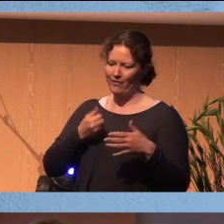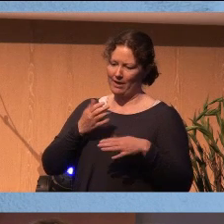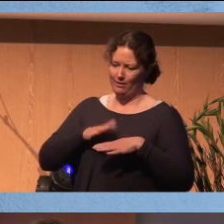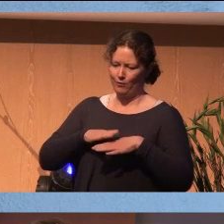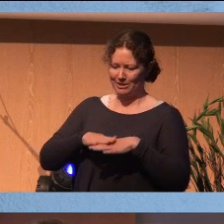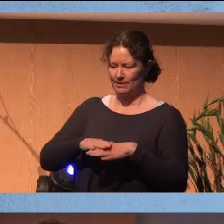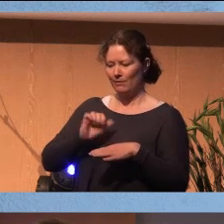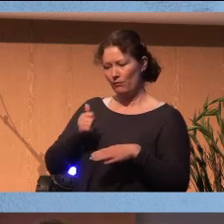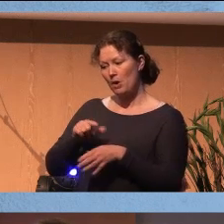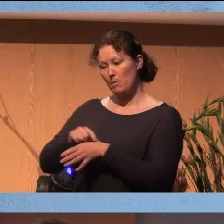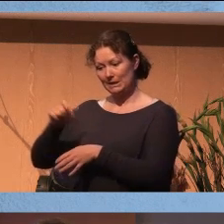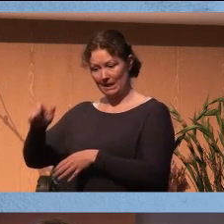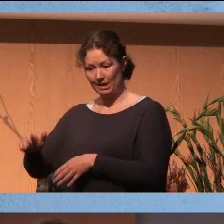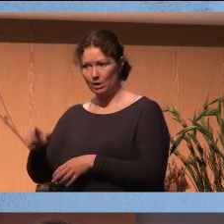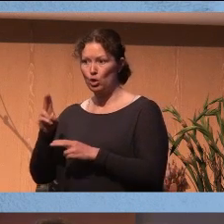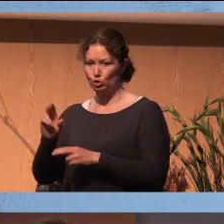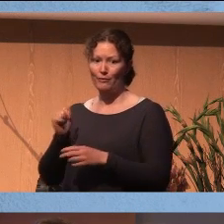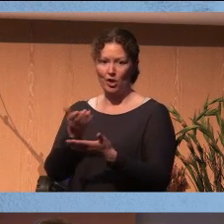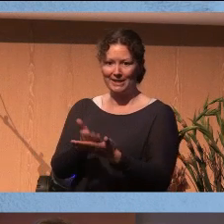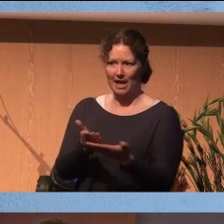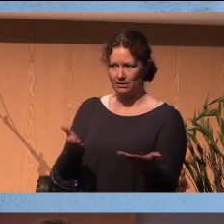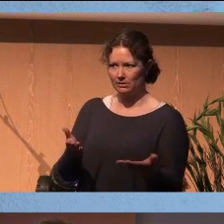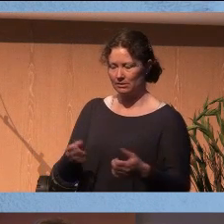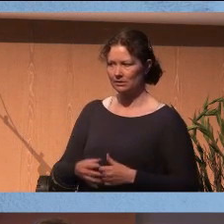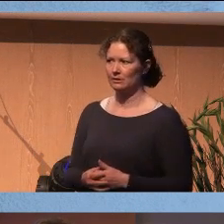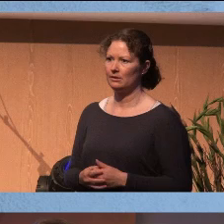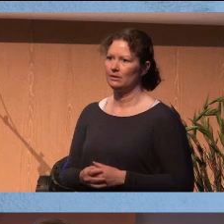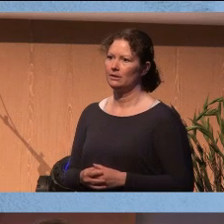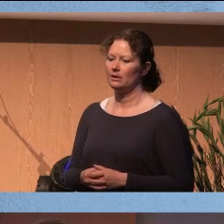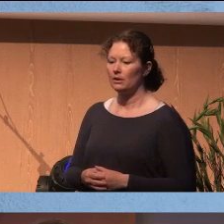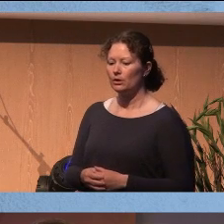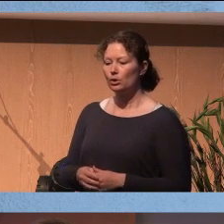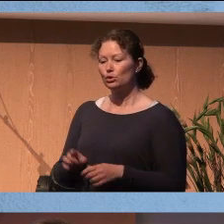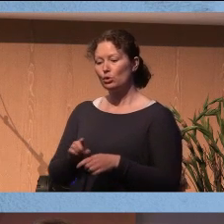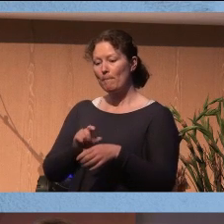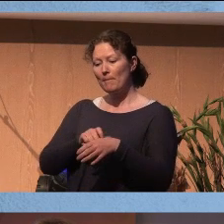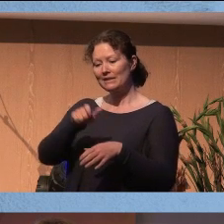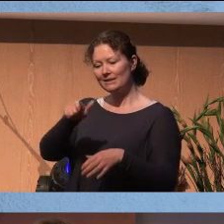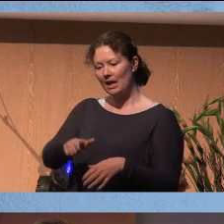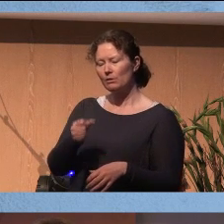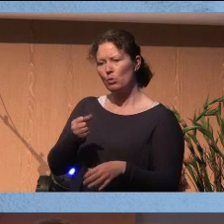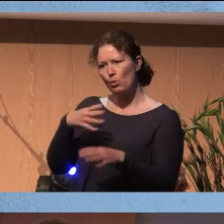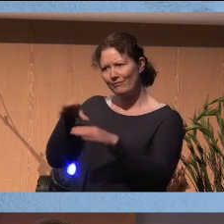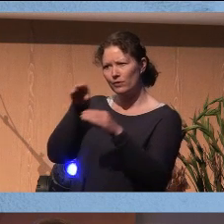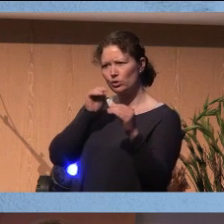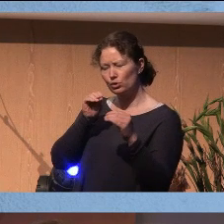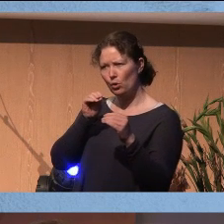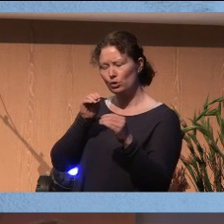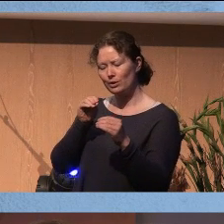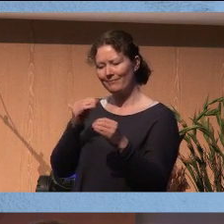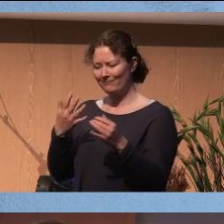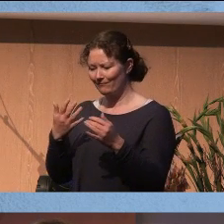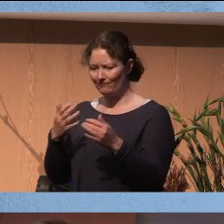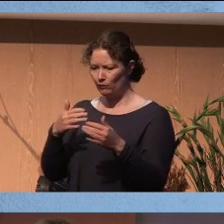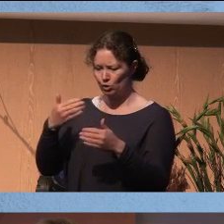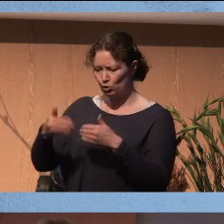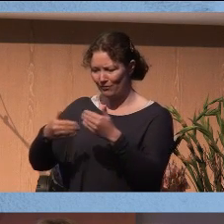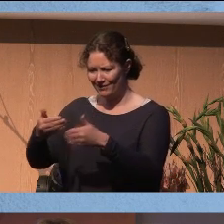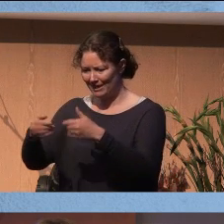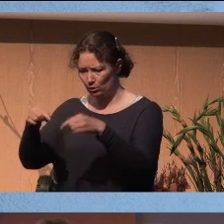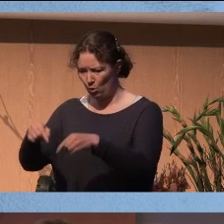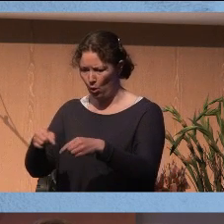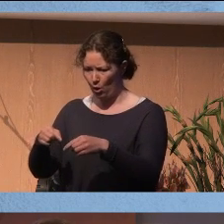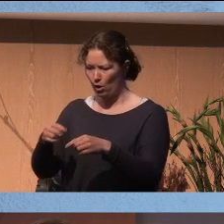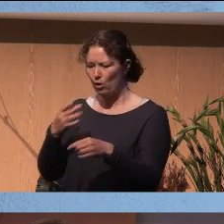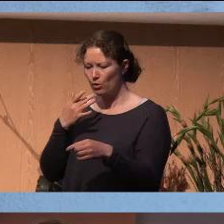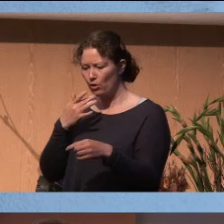forutsigbar for pasienten og for tjenesten. Som pasient må du ha en forståelse av hvor veien går, hvilke